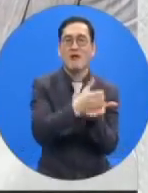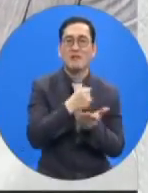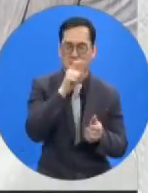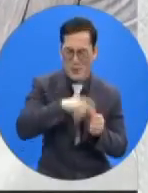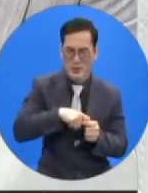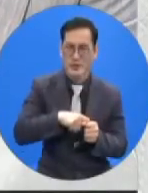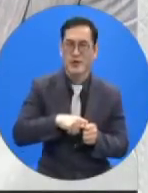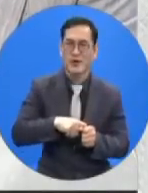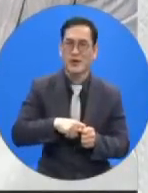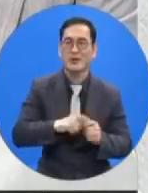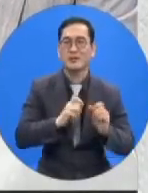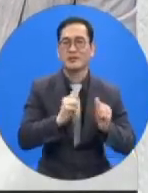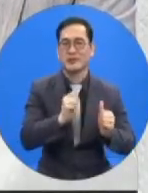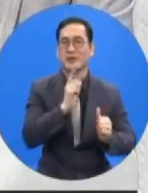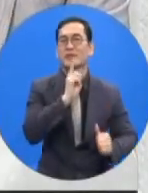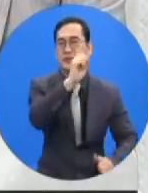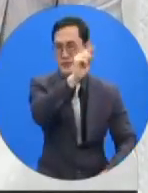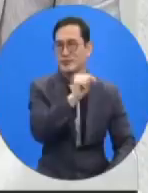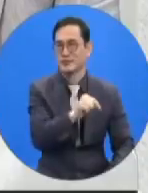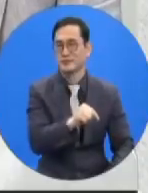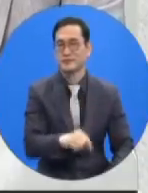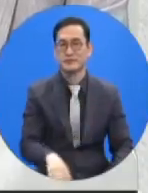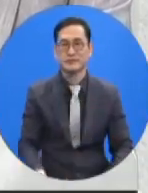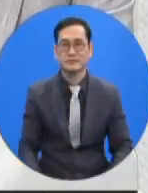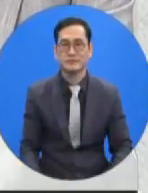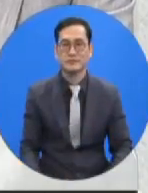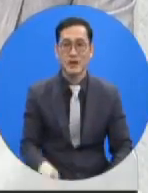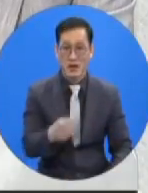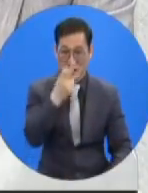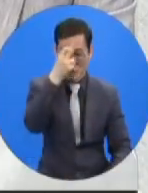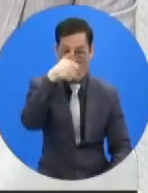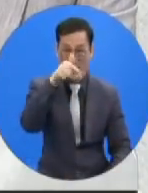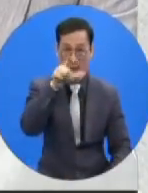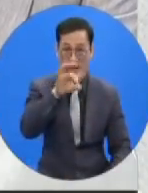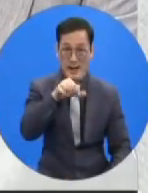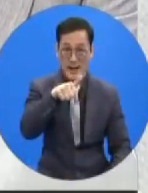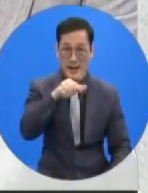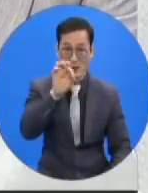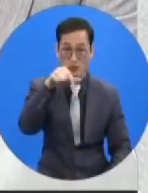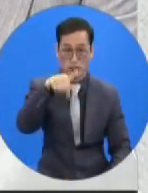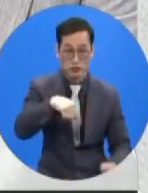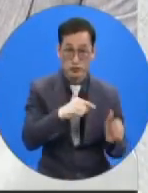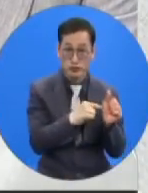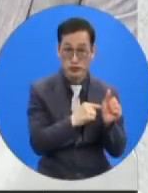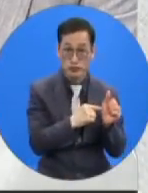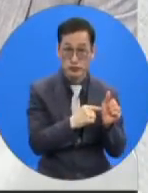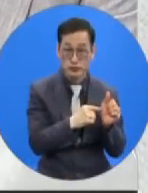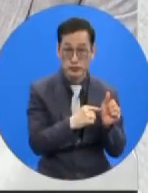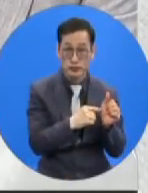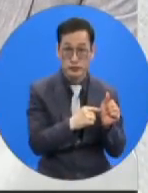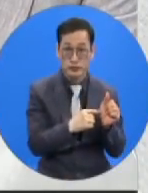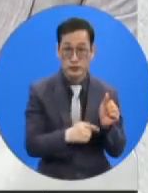봐요. 왜냐하면 최강호 공직기관 비서관 생각을 해보세요. 윤석열 총장 총장으로